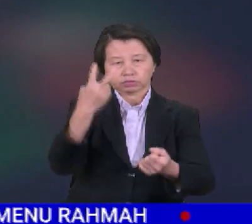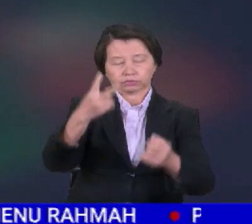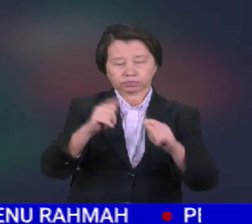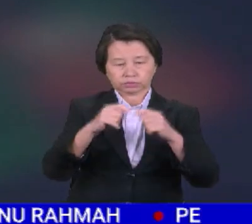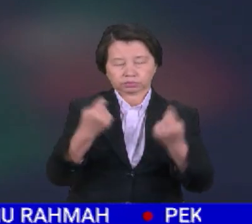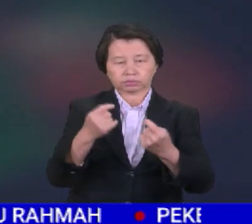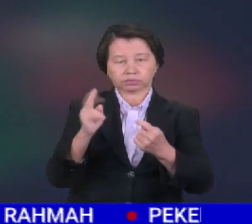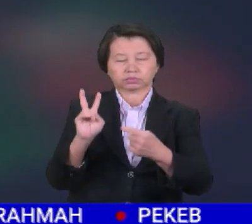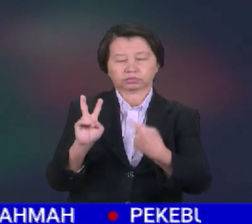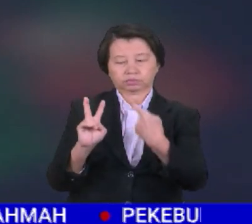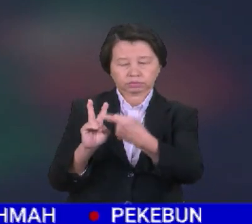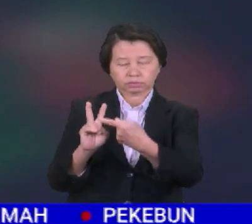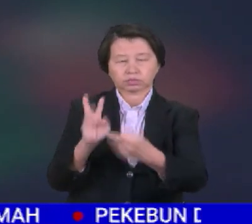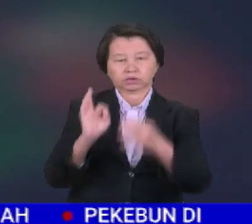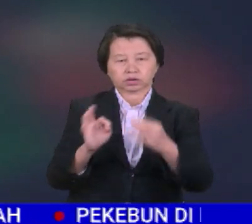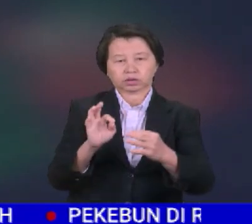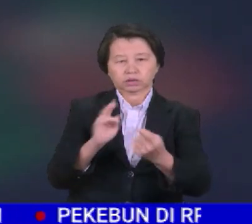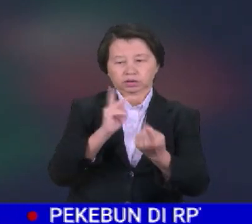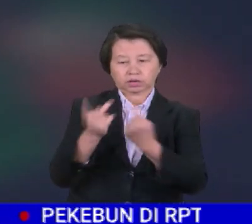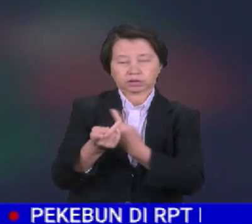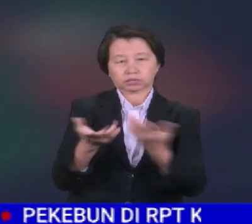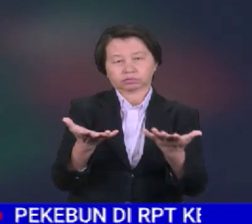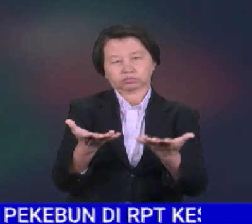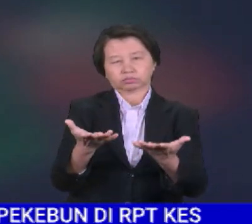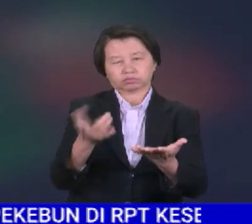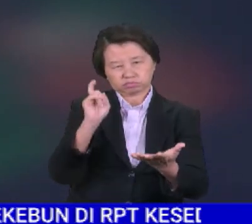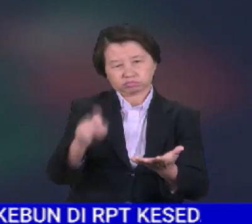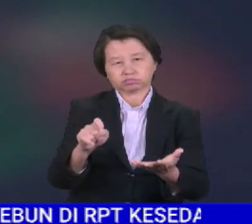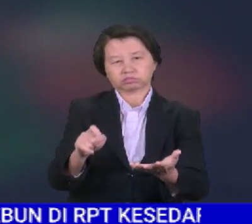pasangan bergun negara jika keadaan